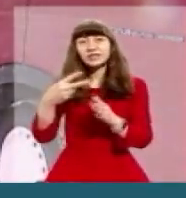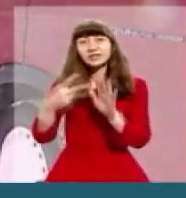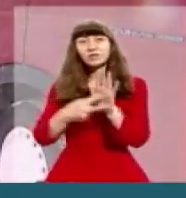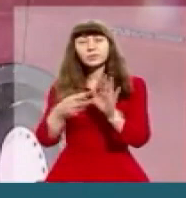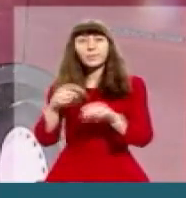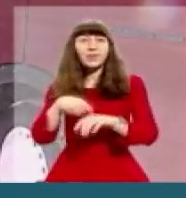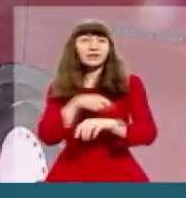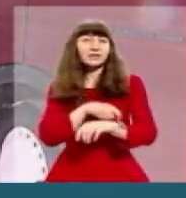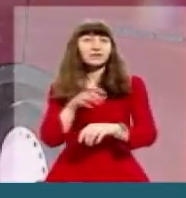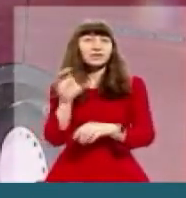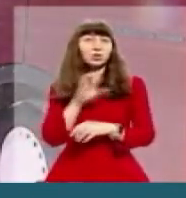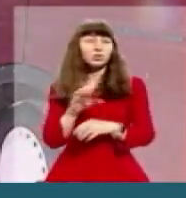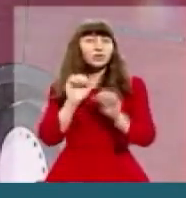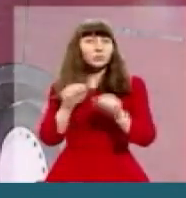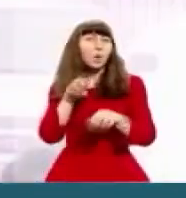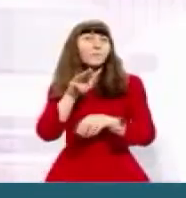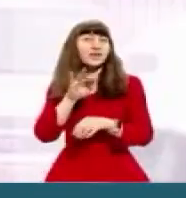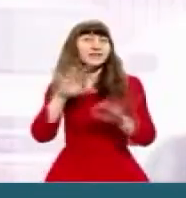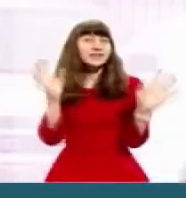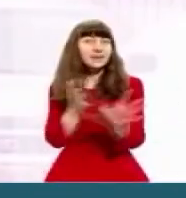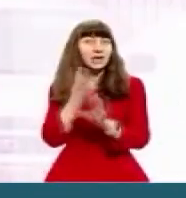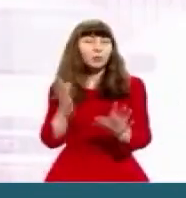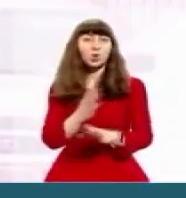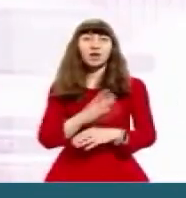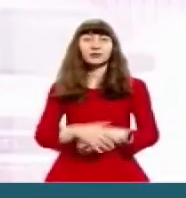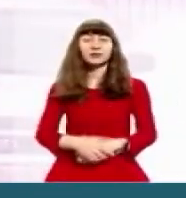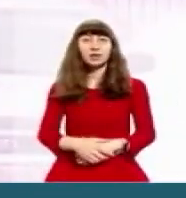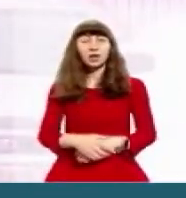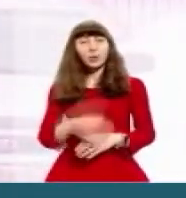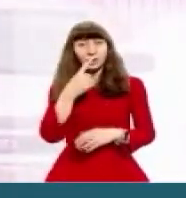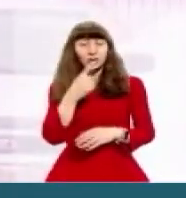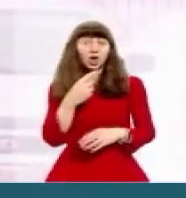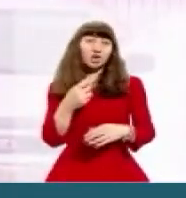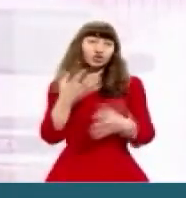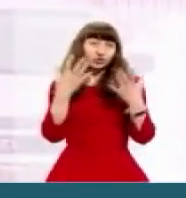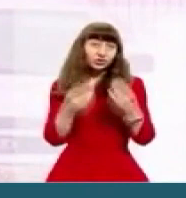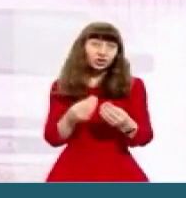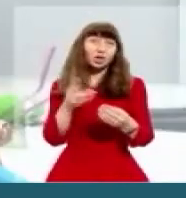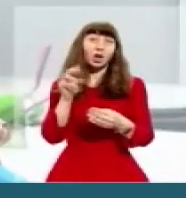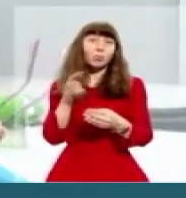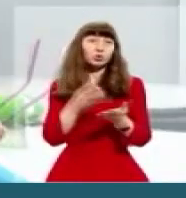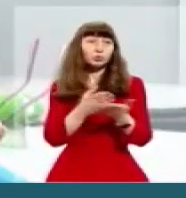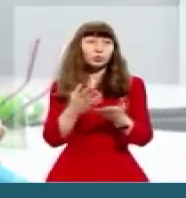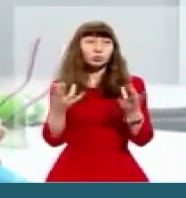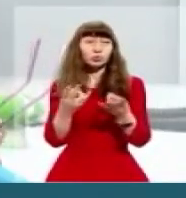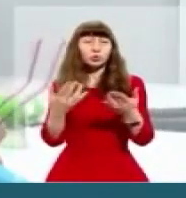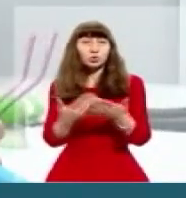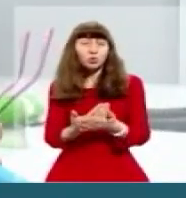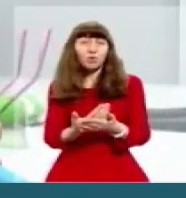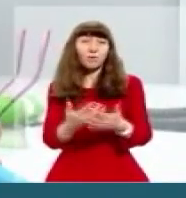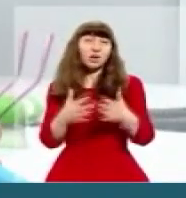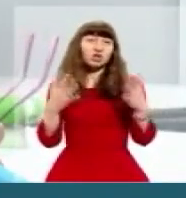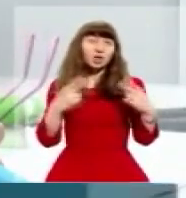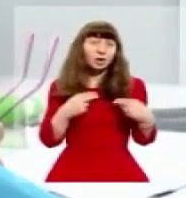метров в секунду. Возможны метели, бураны. Это значит, что в ближайшие дни коммунальным службам снова предстоит большая работа. Очередной